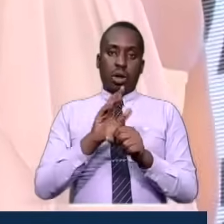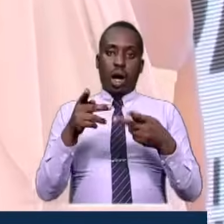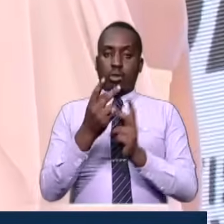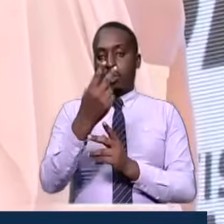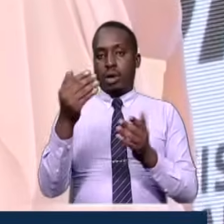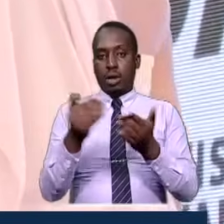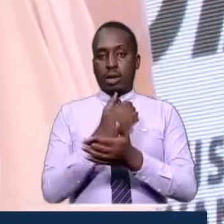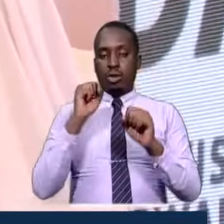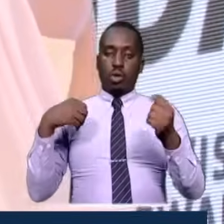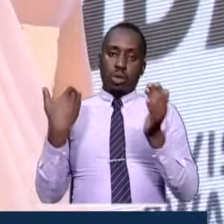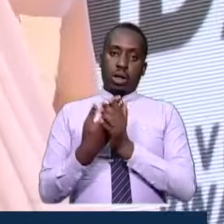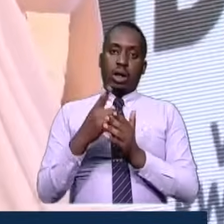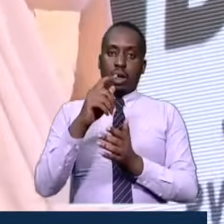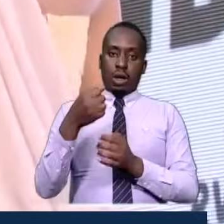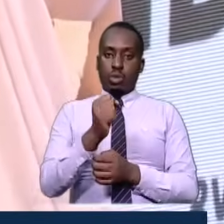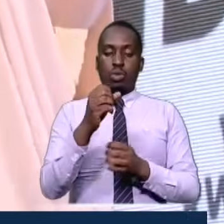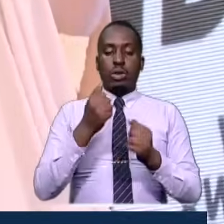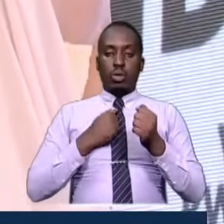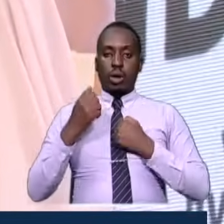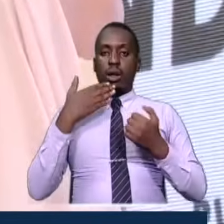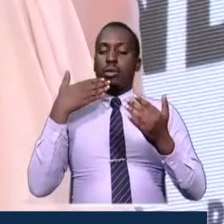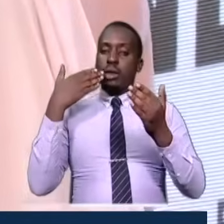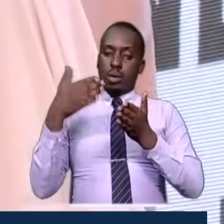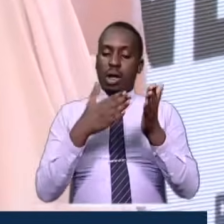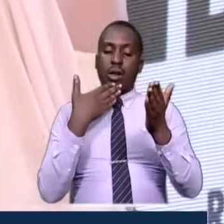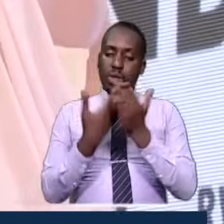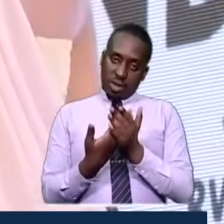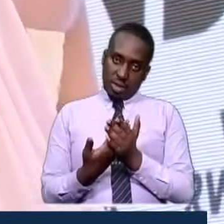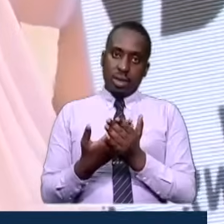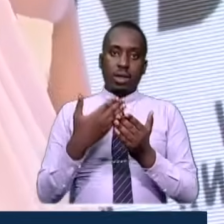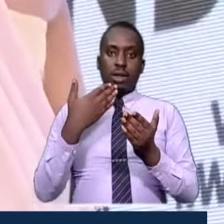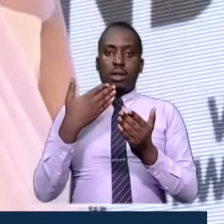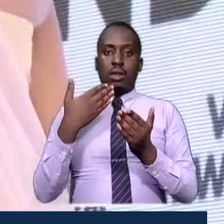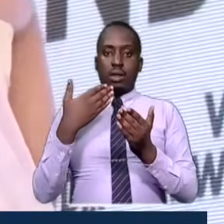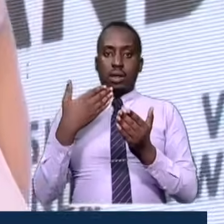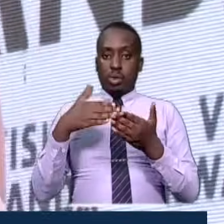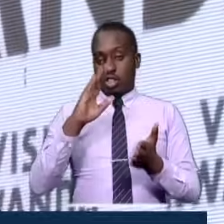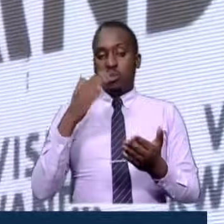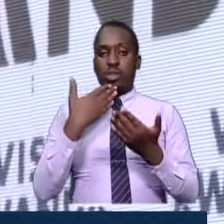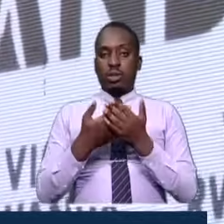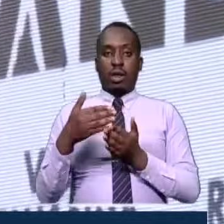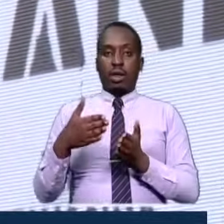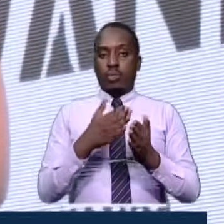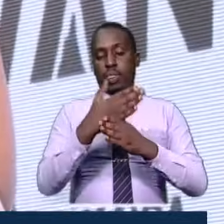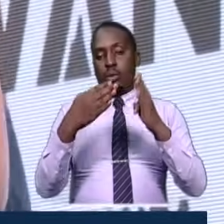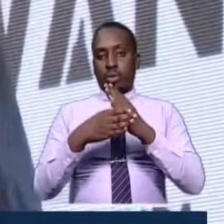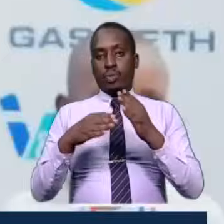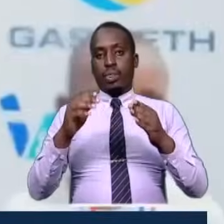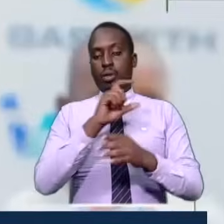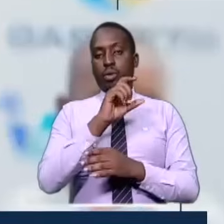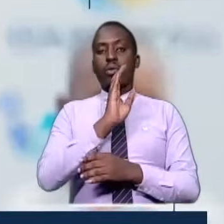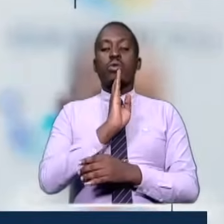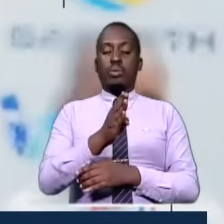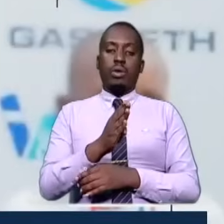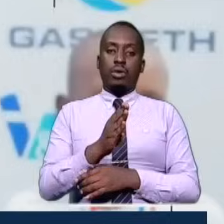ashobora kuzagira Tour du Rwanda bitewe n'imihanda myinshi myiza kandi mishya ya yubatswe naho ku cyumweru azaba ari Youth Racing Cup ni